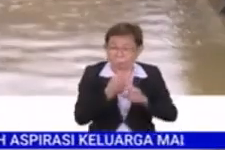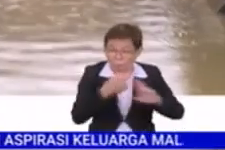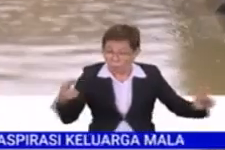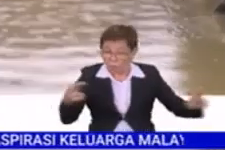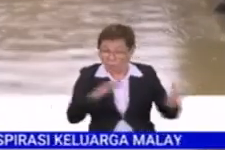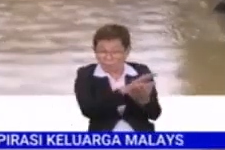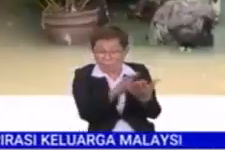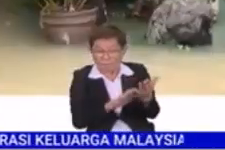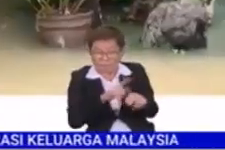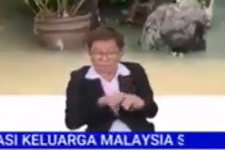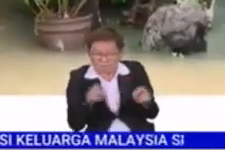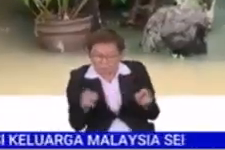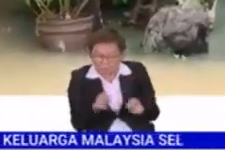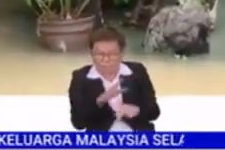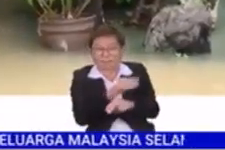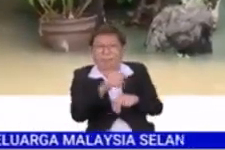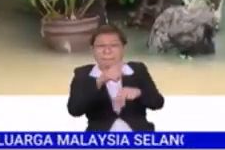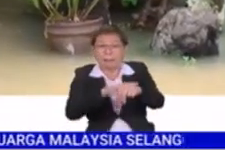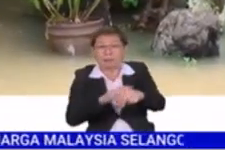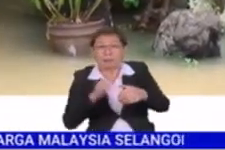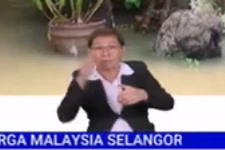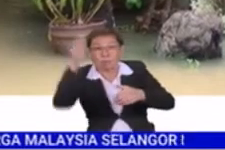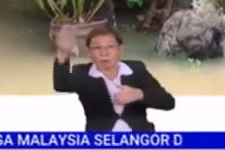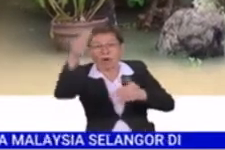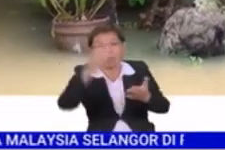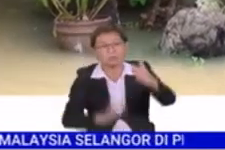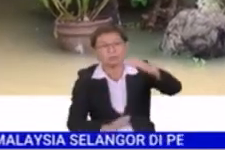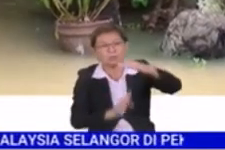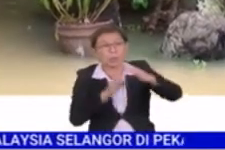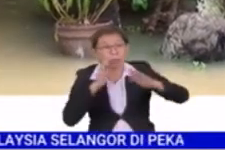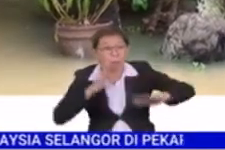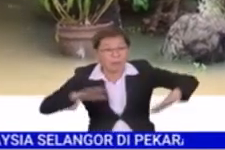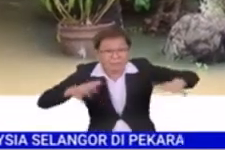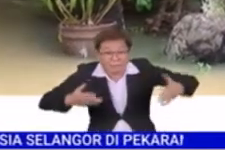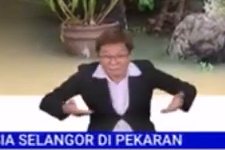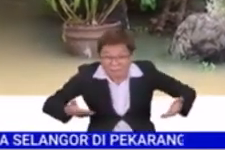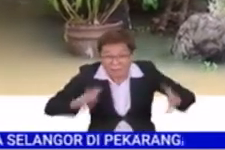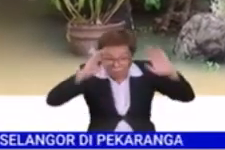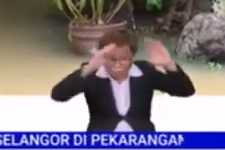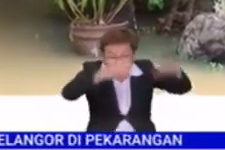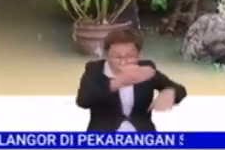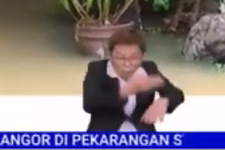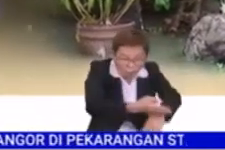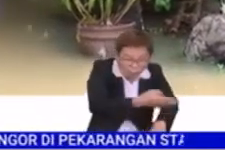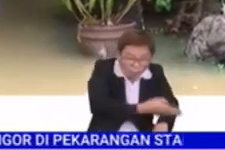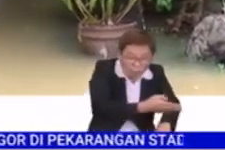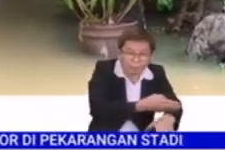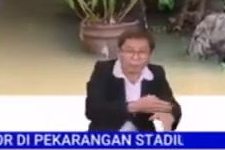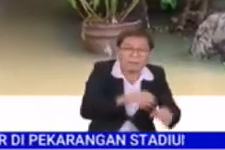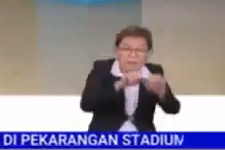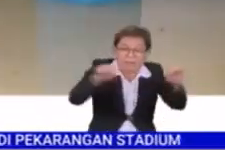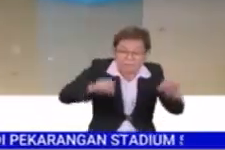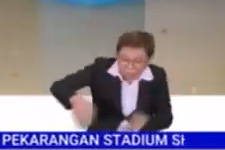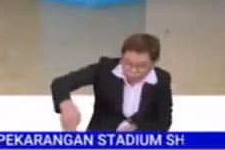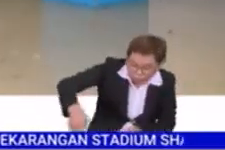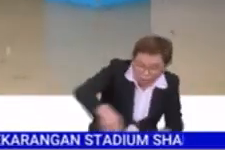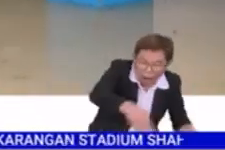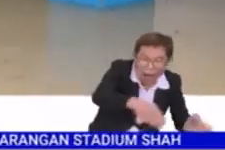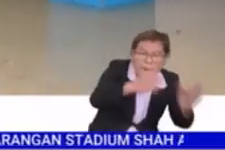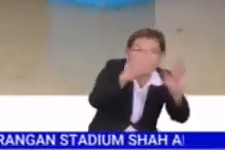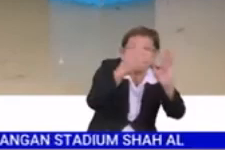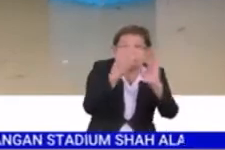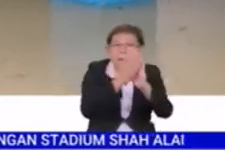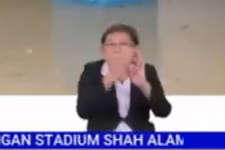persediaan pelan jangka pendek dan panjang menangani isu banjir setempat antara tumbuhnya penambah baikan systems aliran air di kawasan